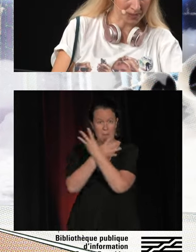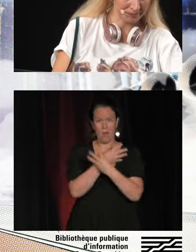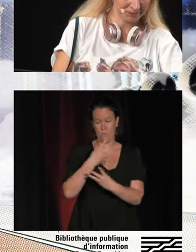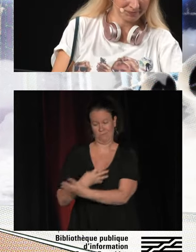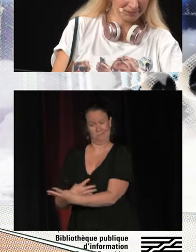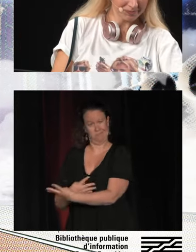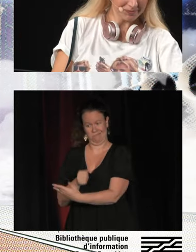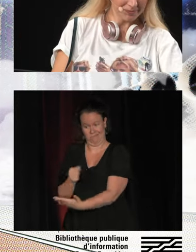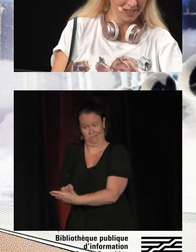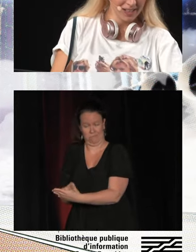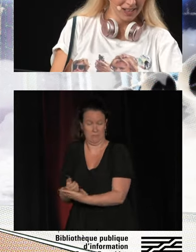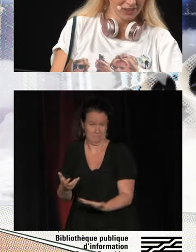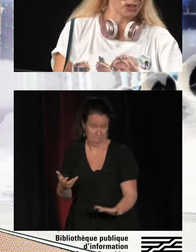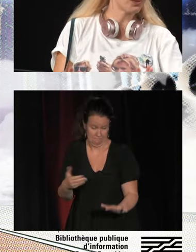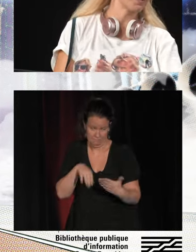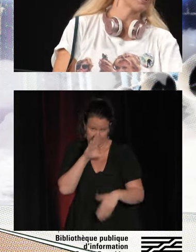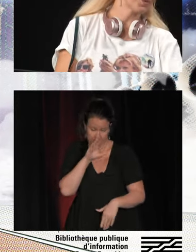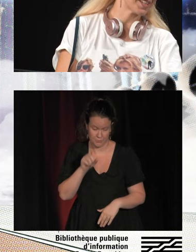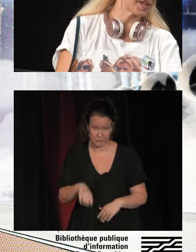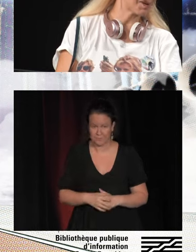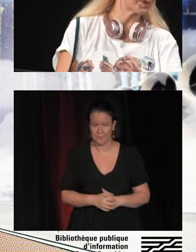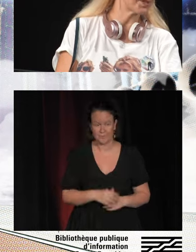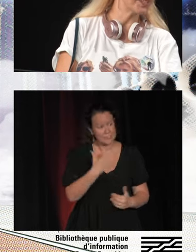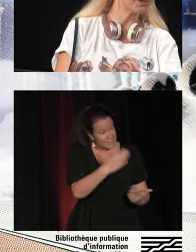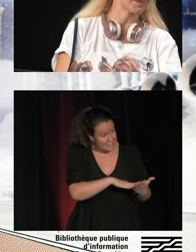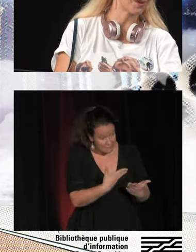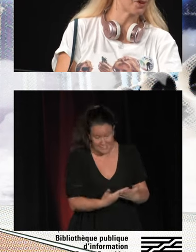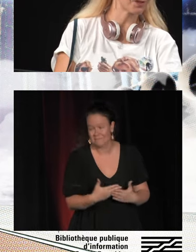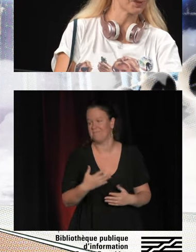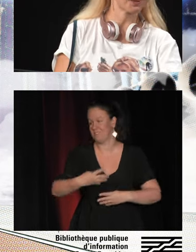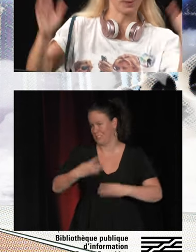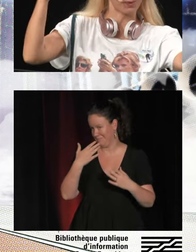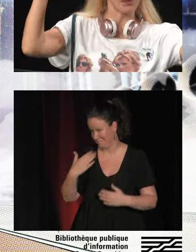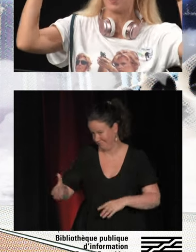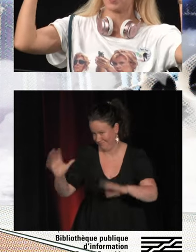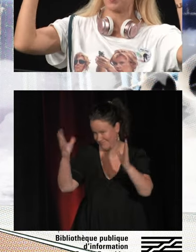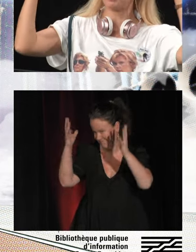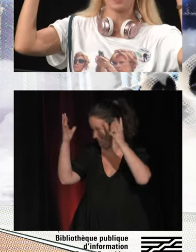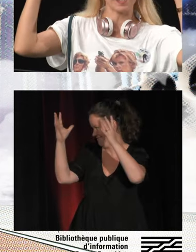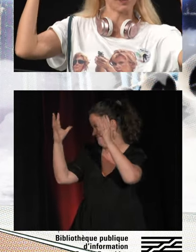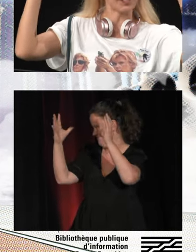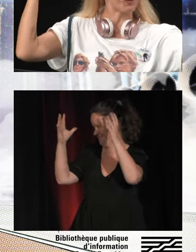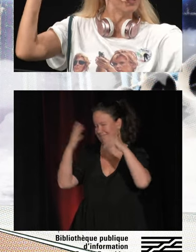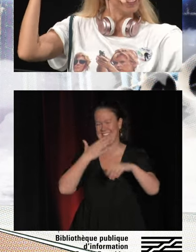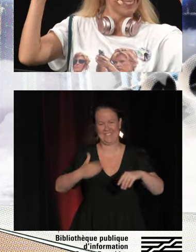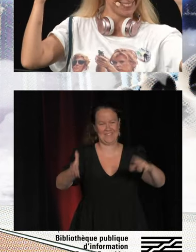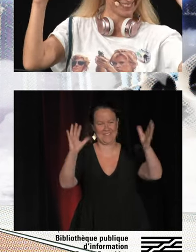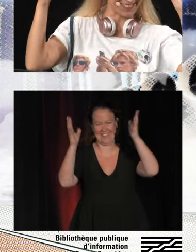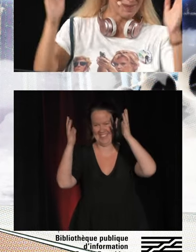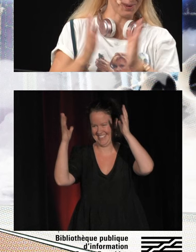Faut recommencer. Dans le chat, on dit merci aux interprètes aussi. Et vraiment, je pense on peut faire des